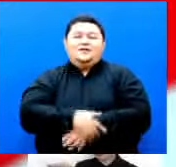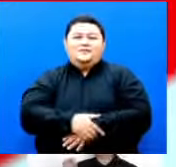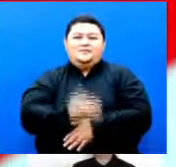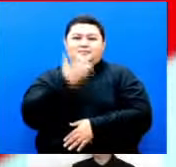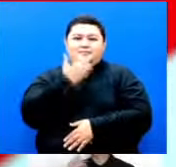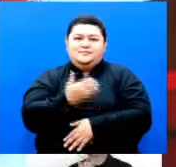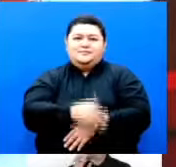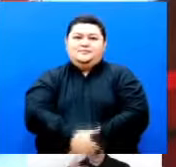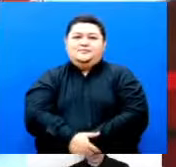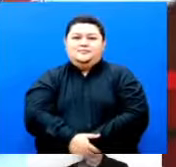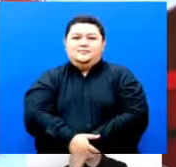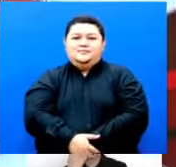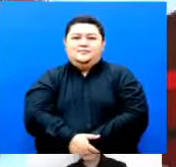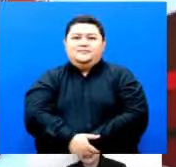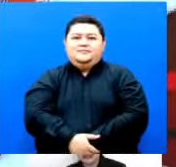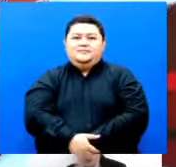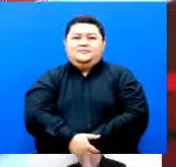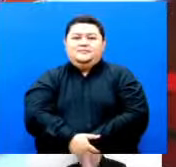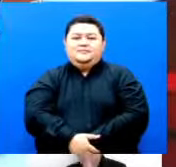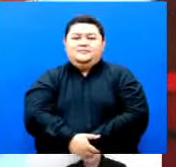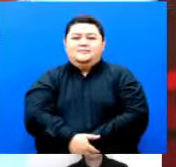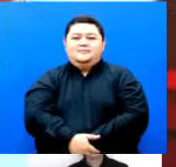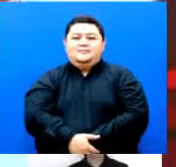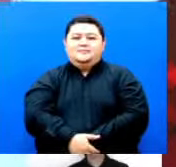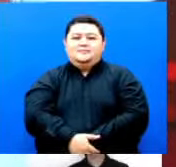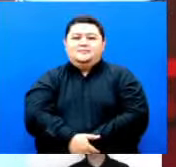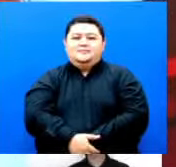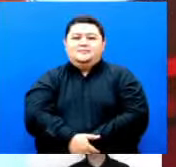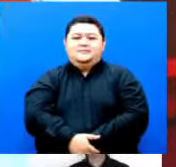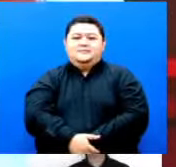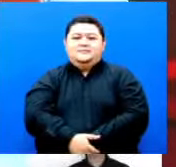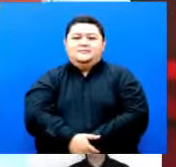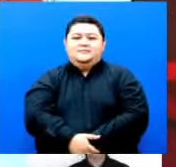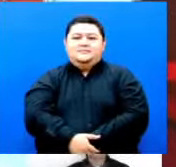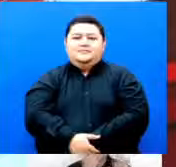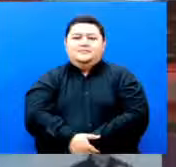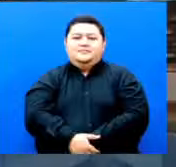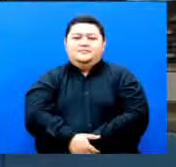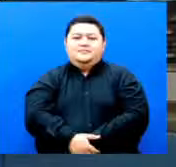Terimakasih.Terimakasih. Tetapterimakasih.Terimakasih. Oke.Bagus.Ya.